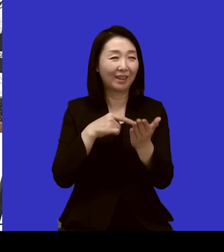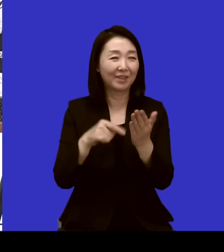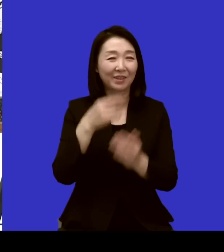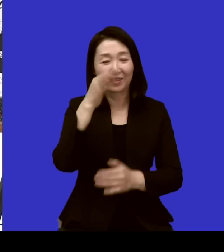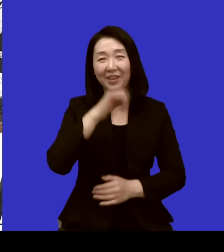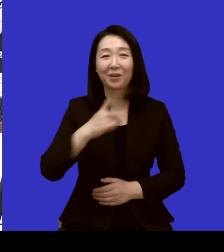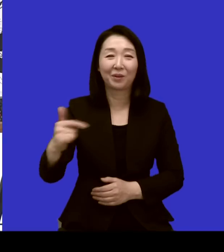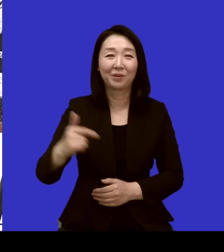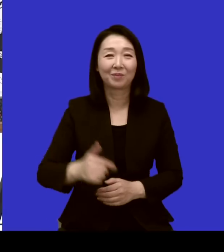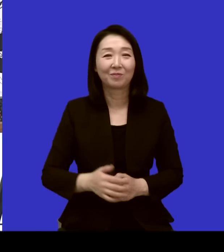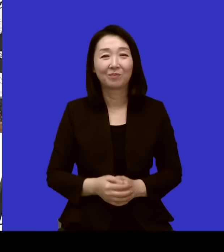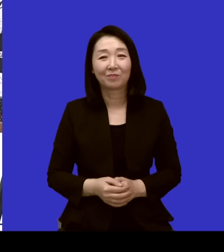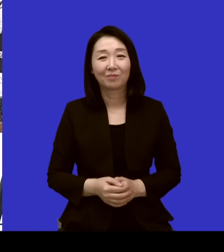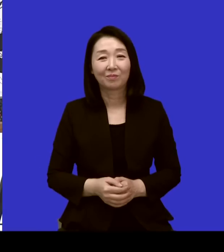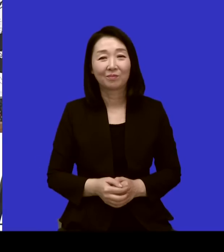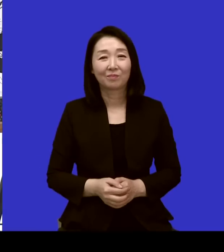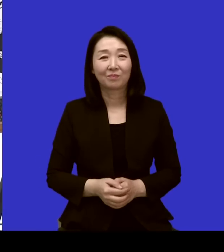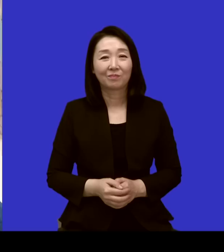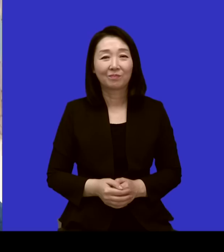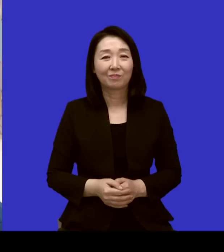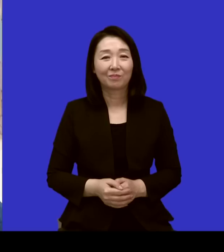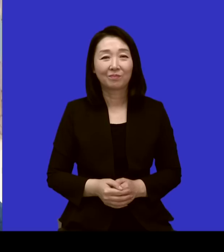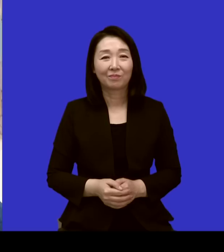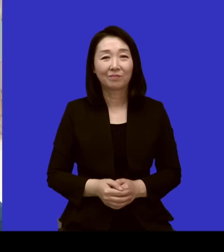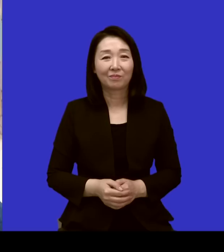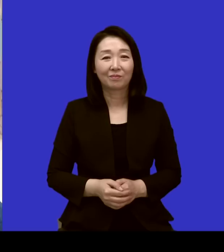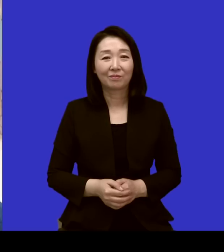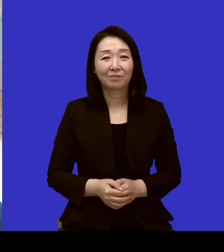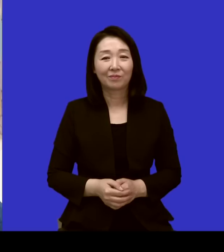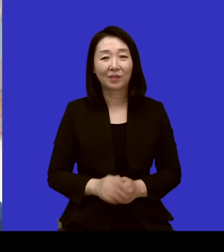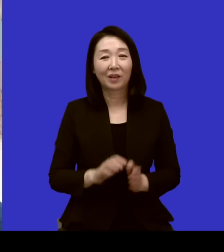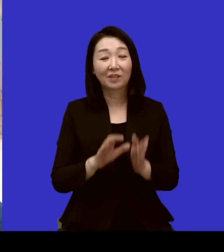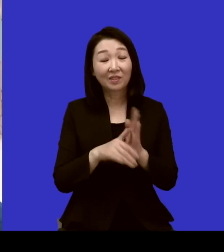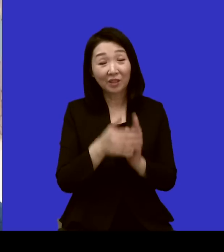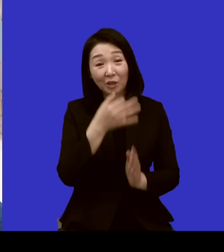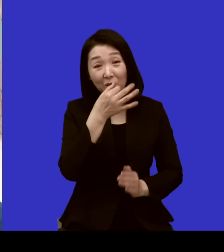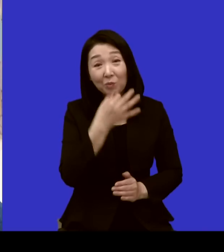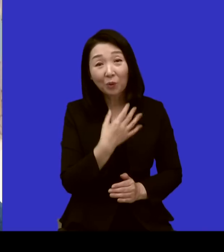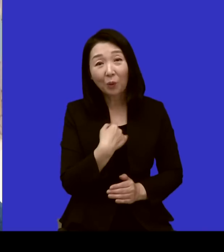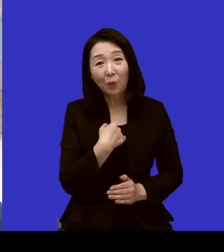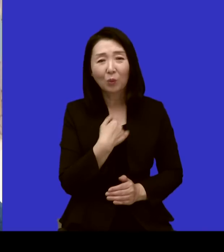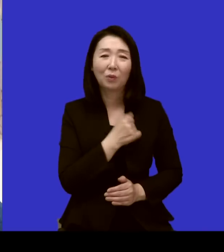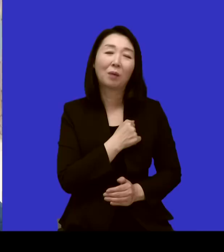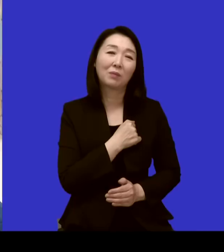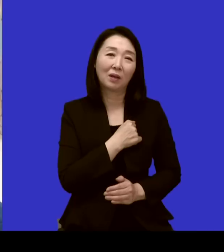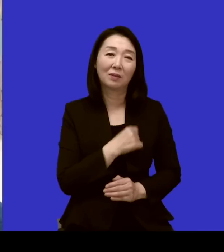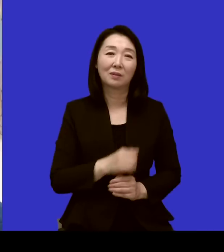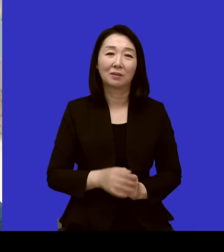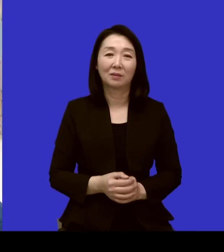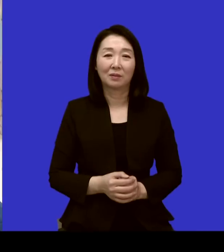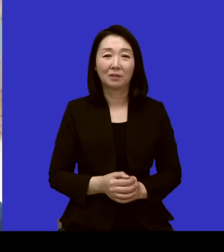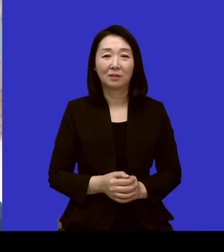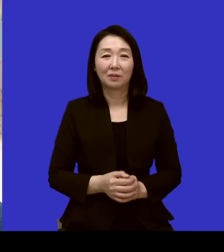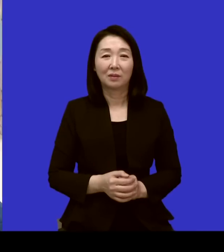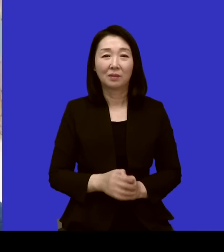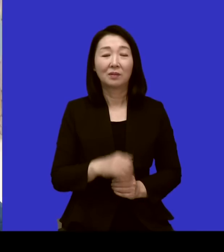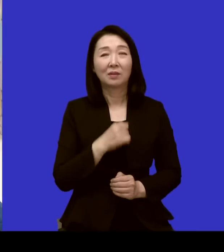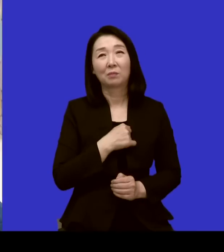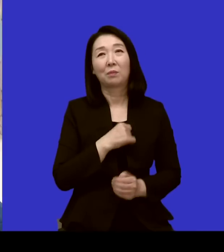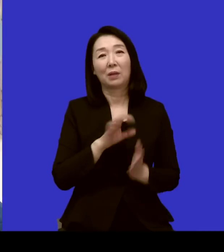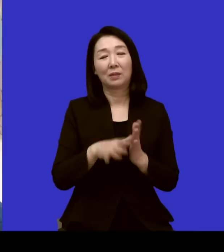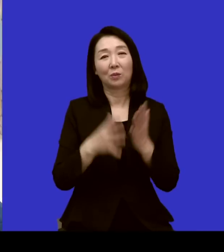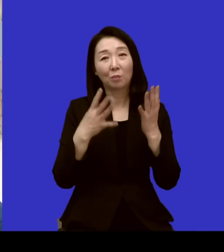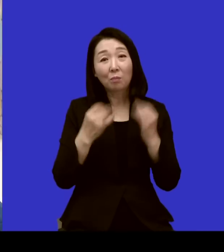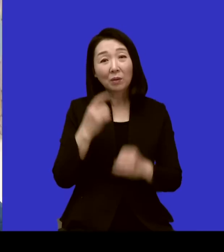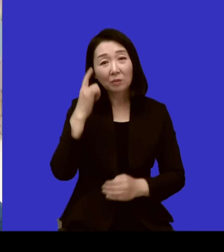냈는데 이자가 많이 붙죠. 예. 네. 오토바이도 샀잖아요. 그럴 때는 조금 많이 좀 힘들고 그렇군요. 좀 답답하고 그리고 답답할 때도 많아요.